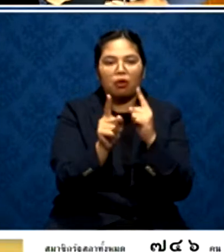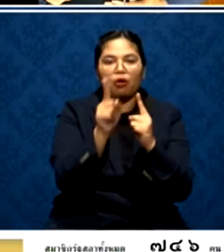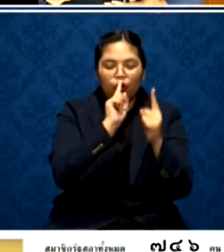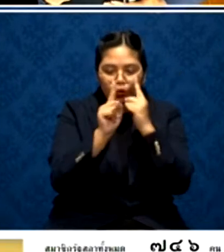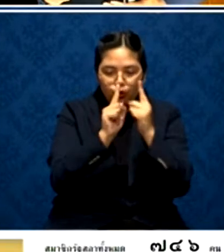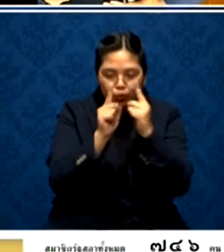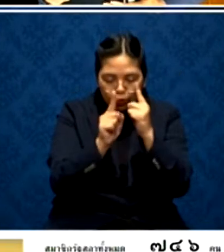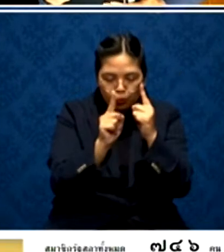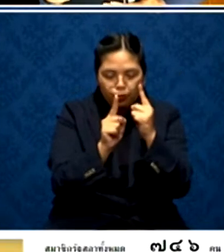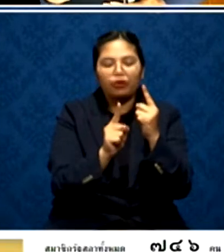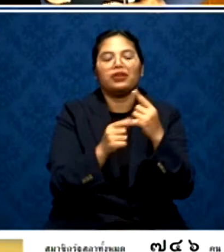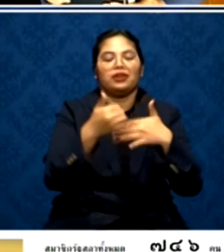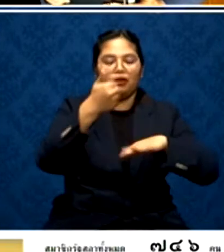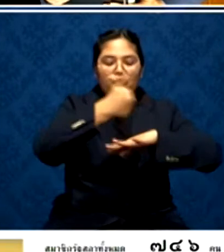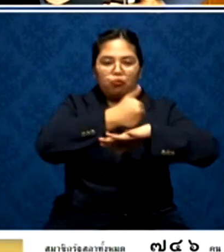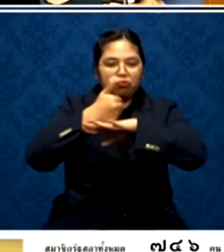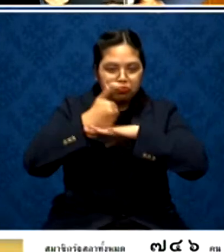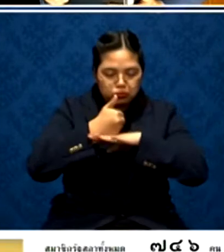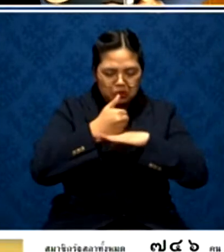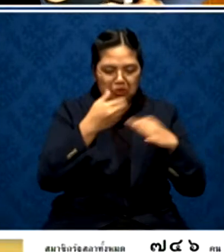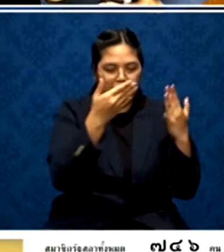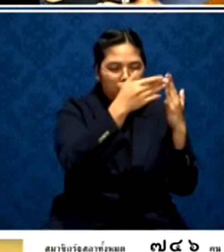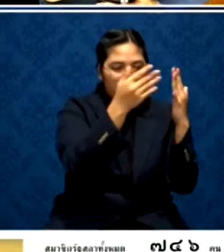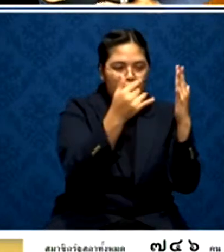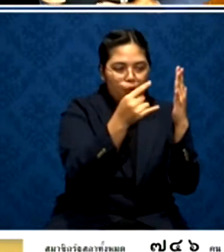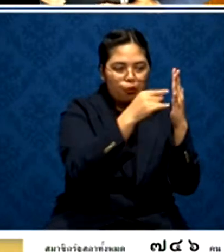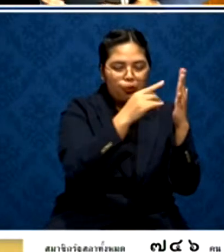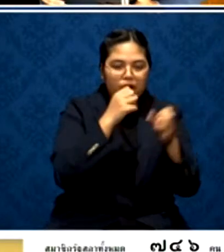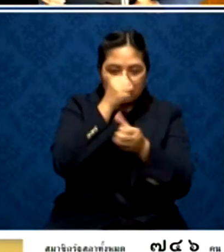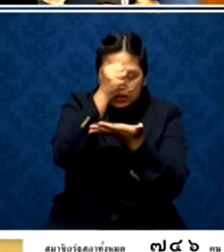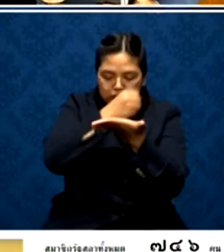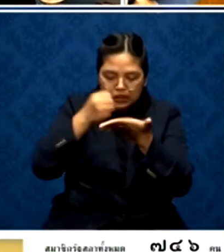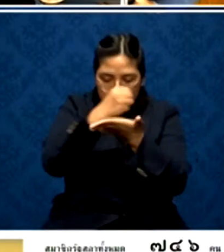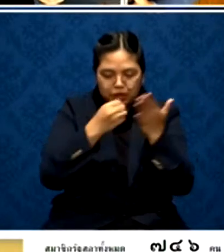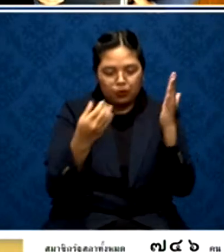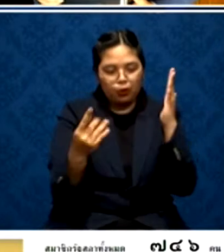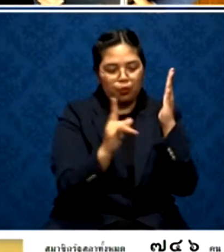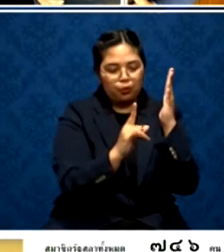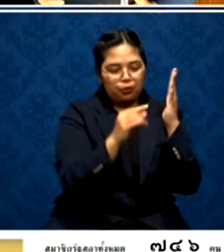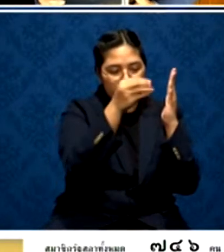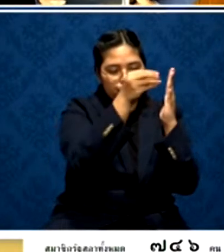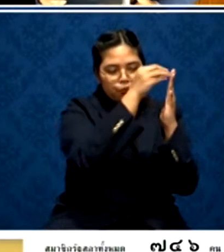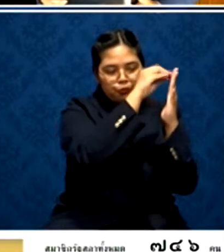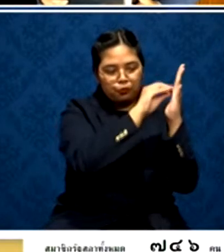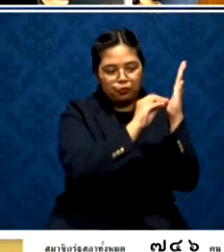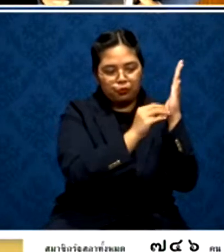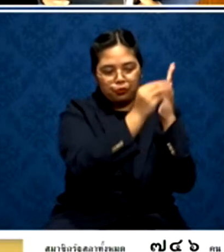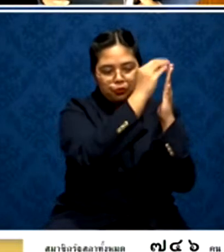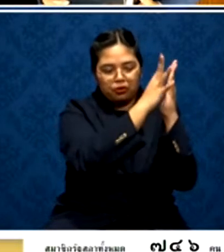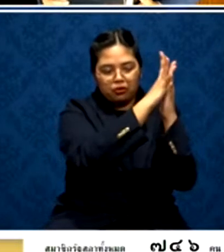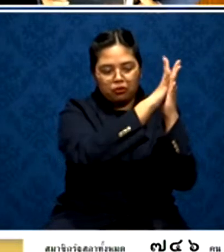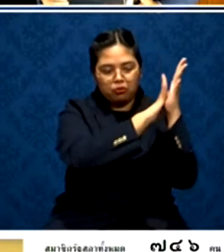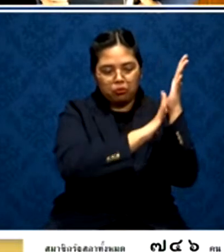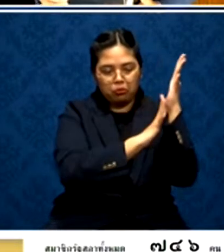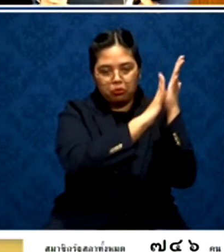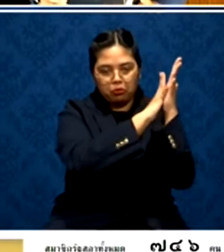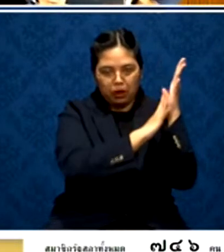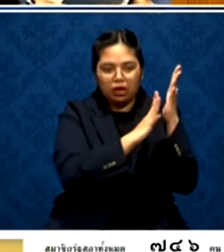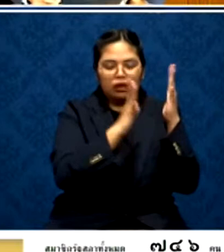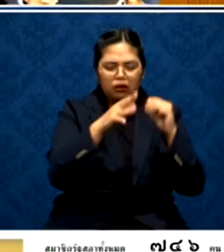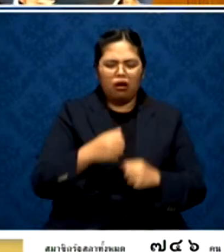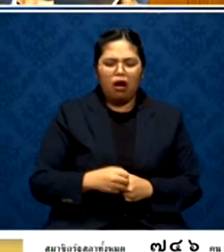พื่อควบคุมการลักลอบนำยาเสพติดเข้ามาในประเทศไทยและดึงประชาชนออกจากวงจรการค้ายาเสพ